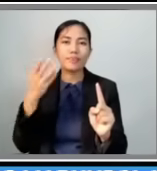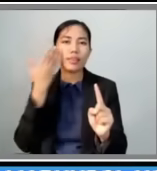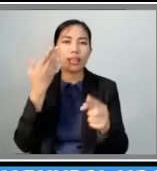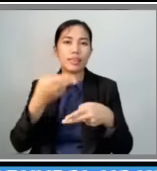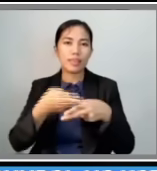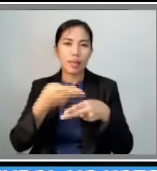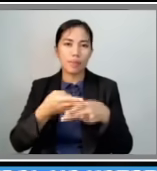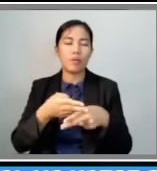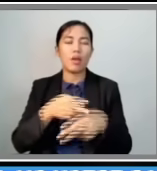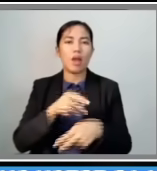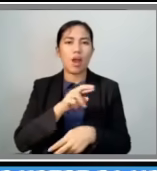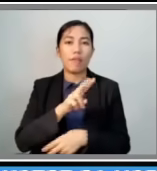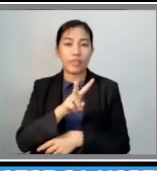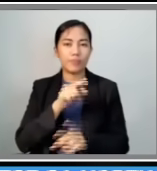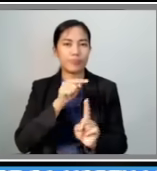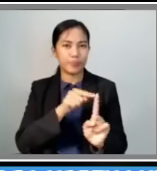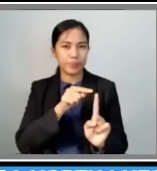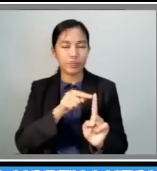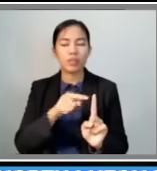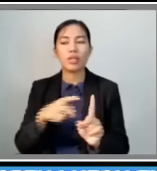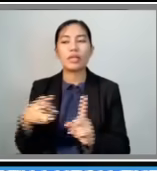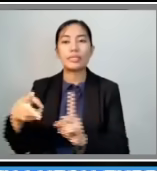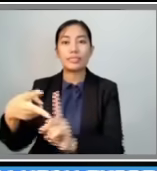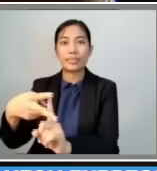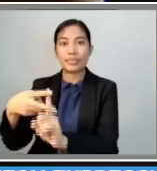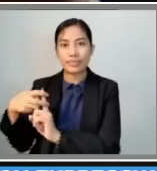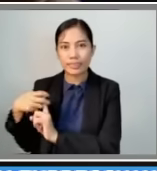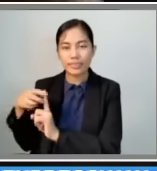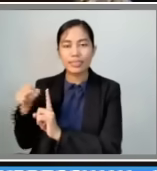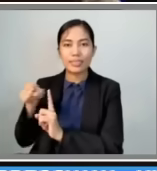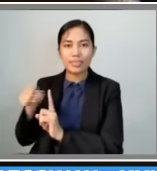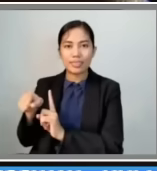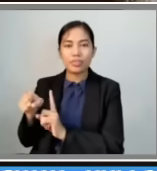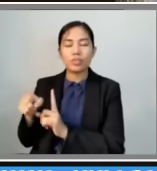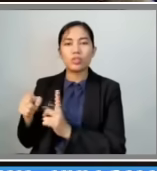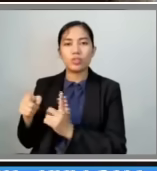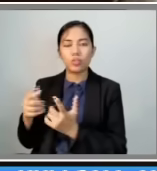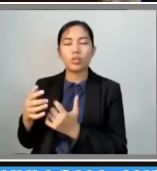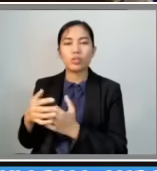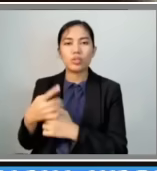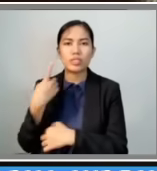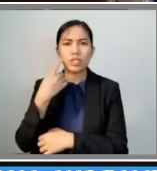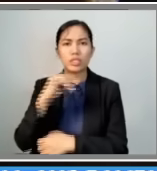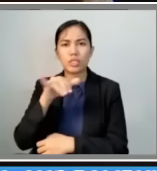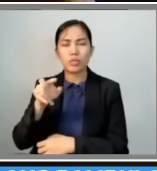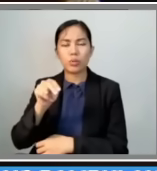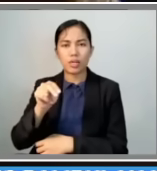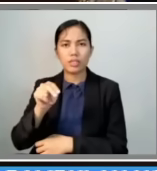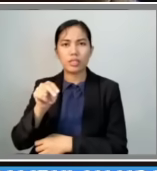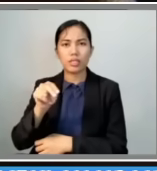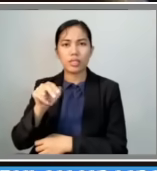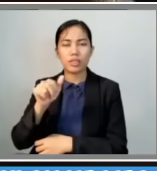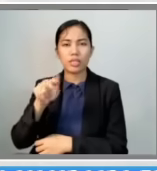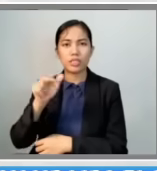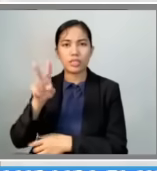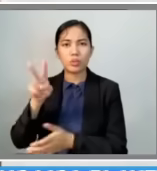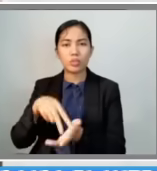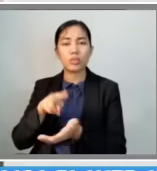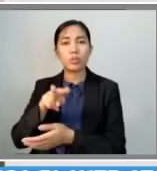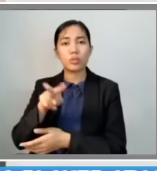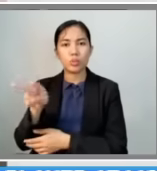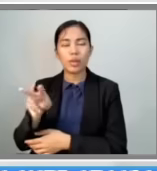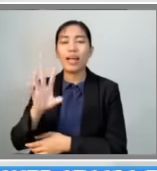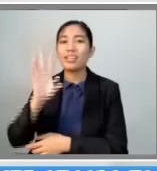pagdukot ng 6 na sabungerong nag-derby sa Manila Arena noong January 13, 2022. Ang pagkawala ng 6 na sabungero